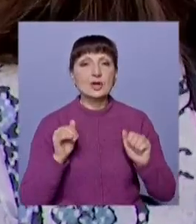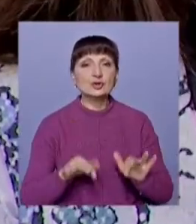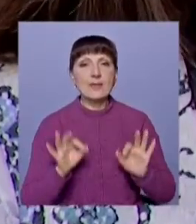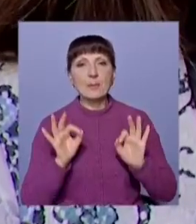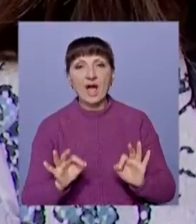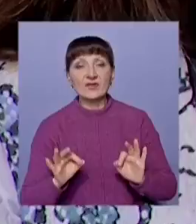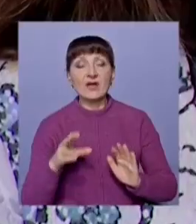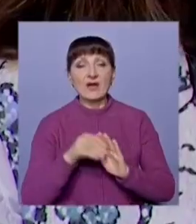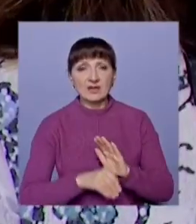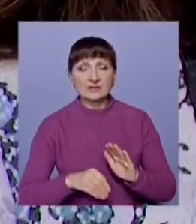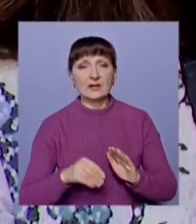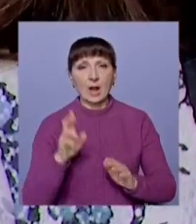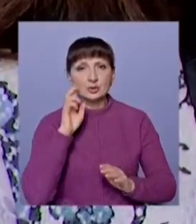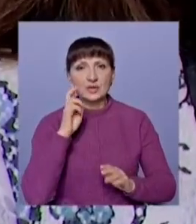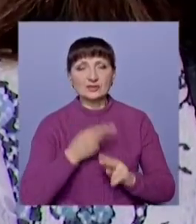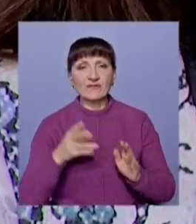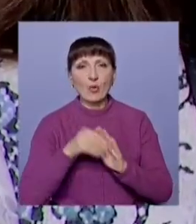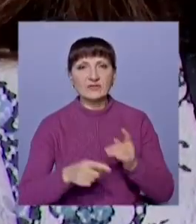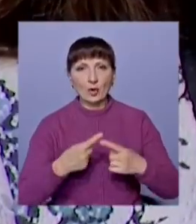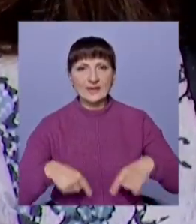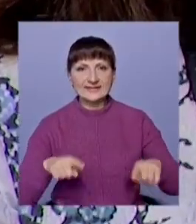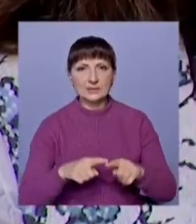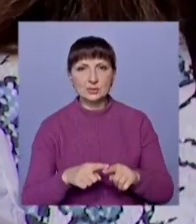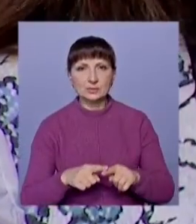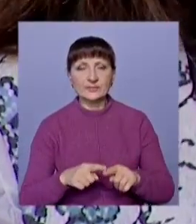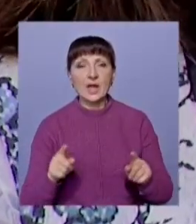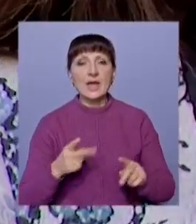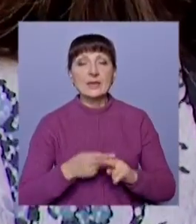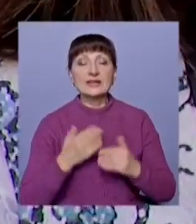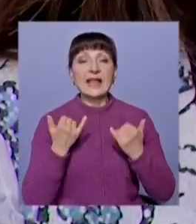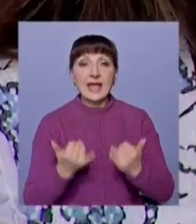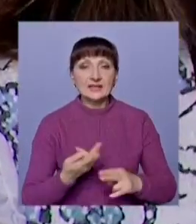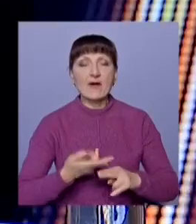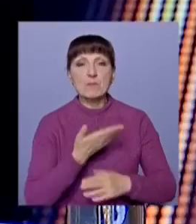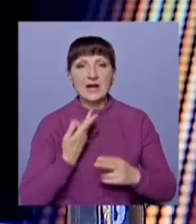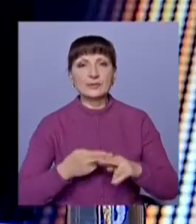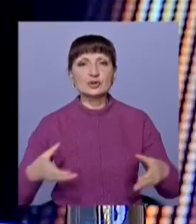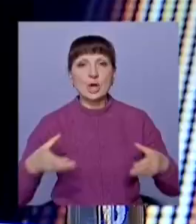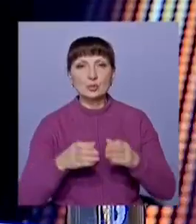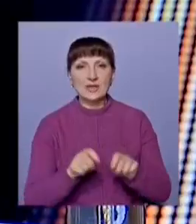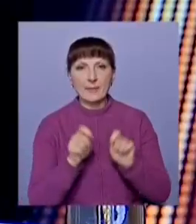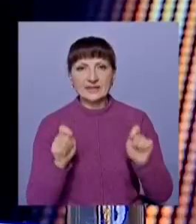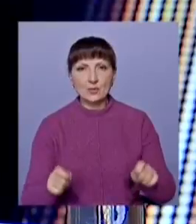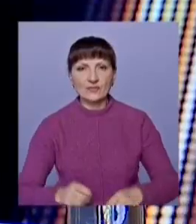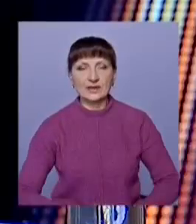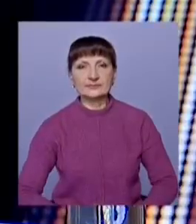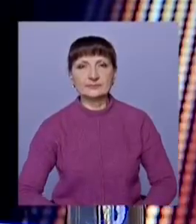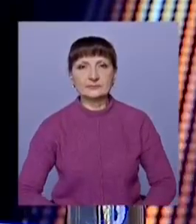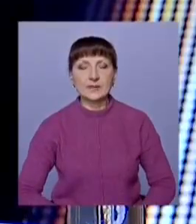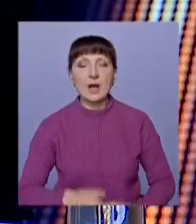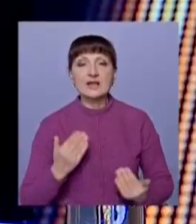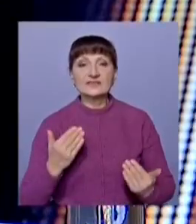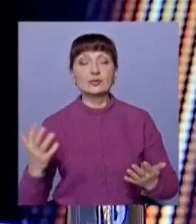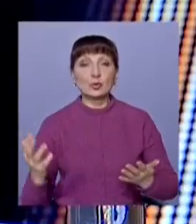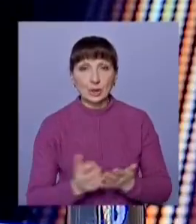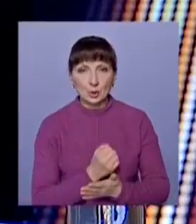государств, входящих в эту организацию и в эту структуру. Потому что именно для этого мы, собственно, этот союз и образовывали. Но если оценивать, сегодня удается найти